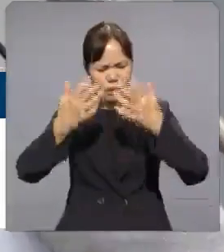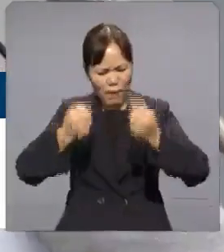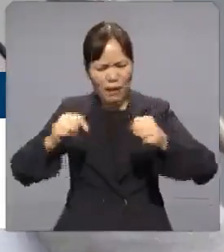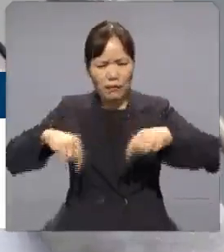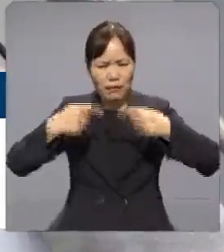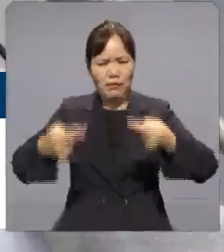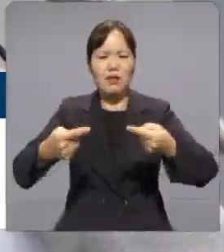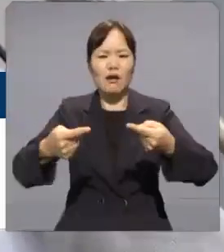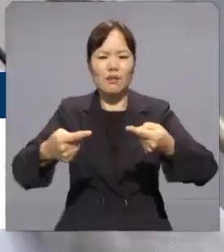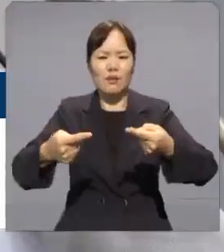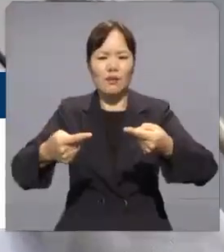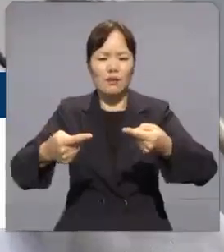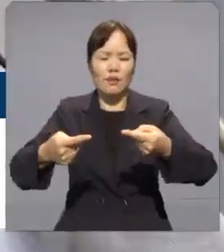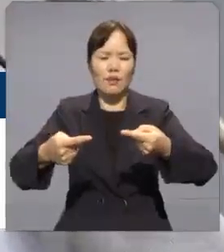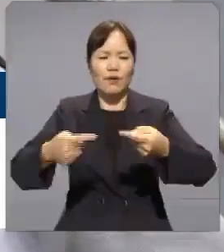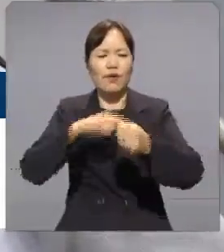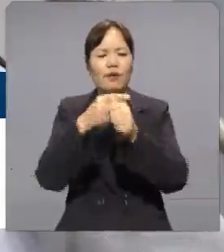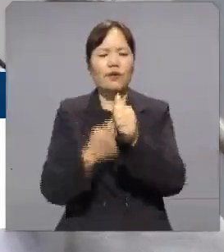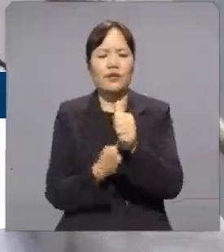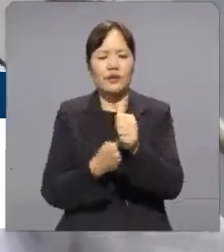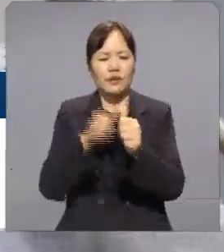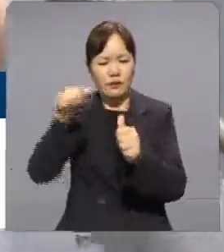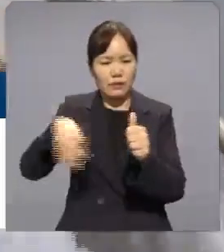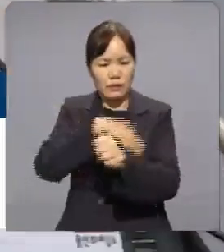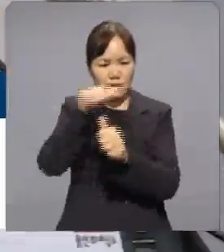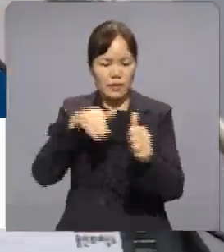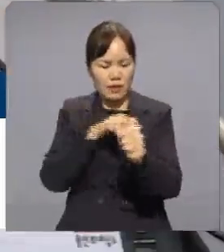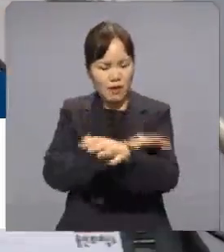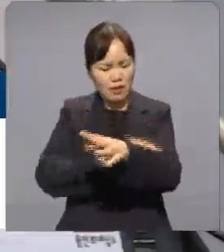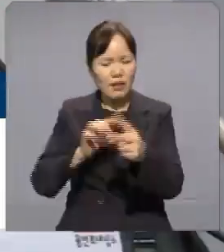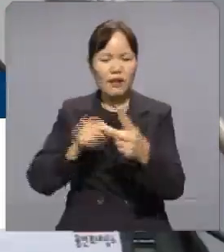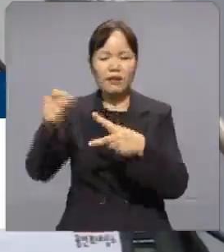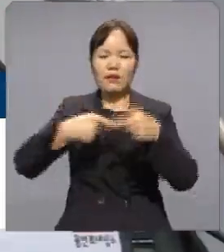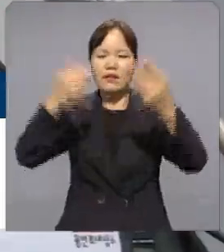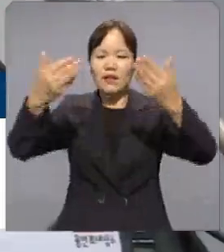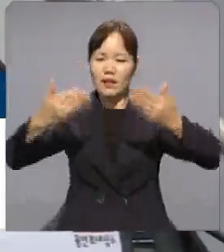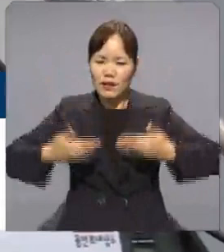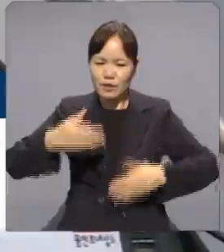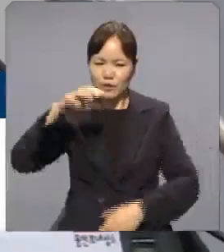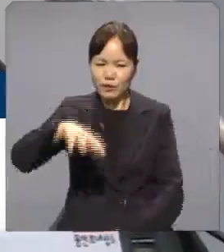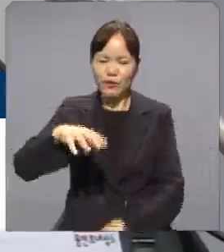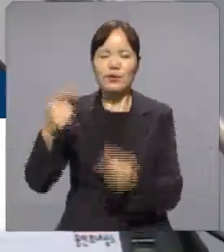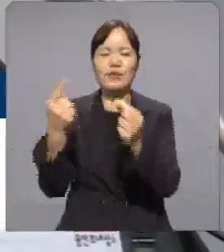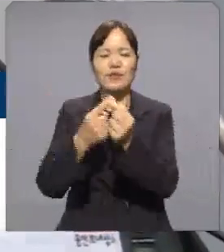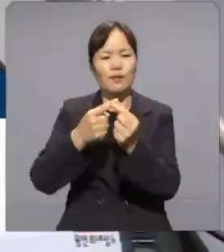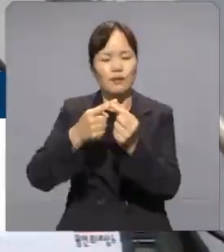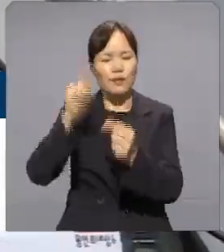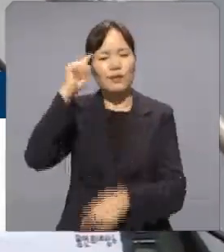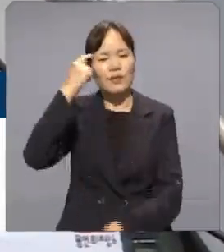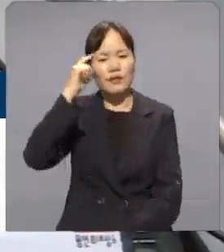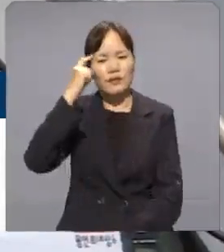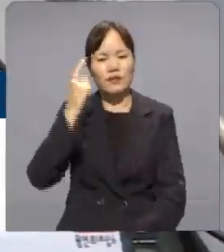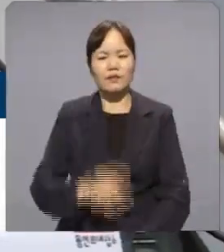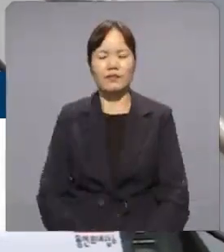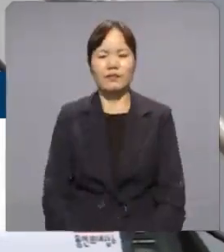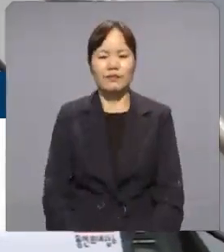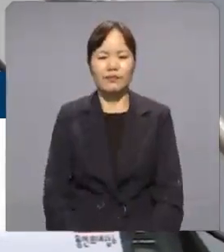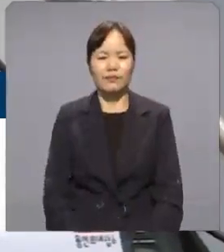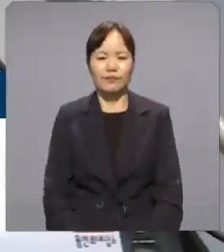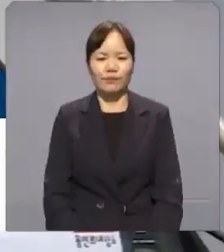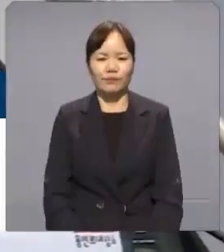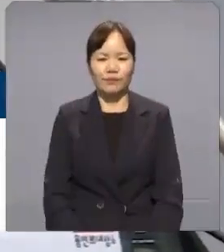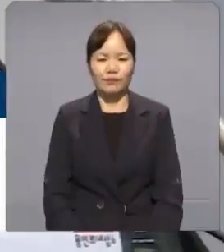하는 편이다 보니까 이제 그런 상황을 좀 잘 이해해 주시는 팀을 좀